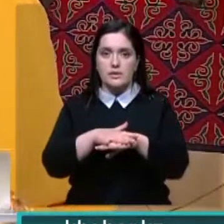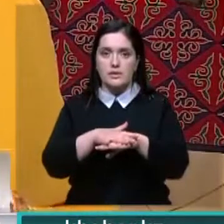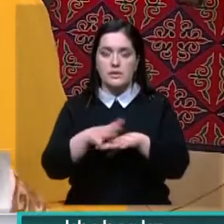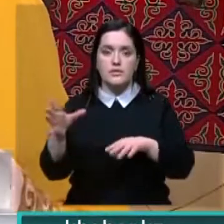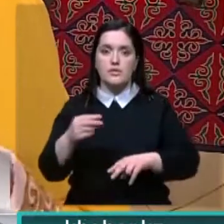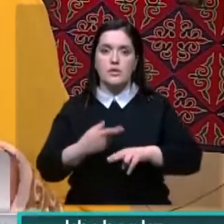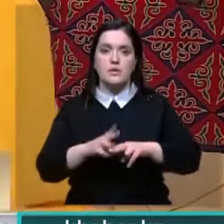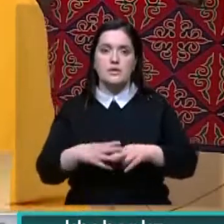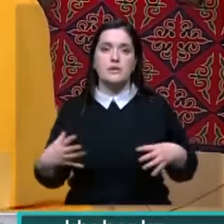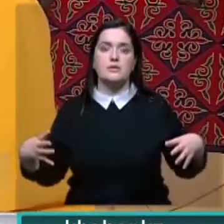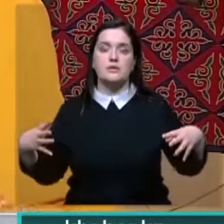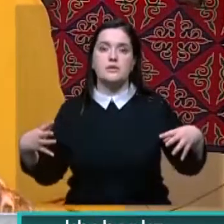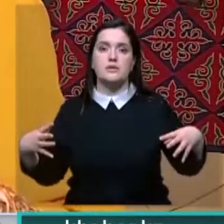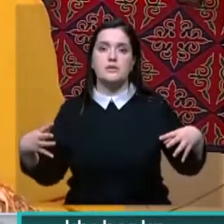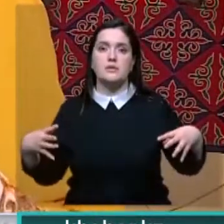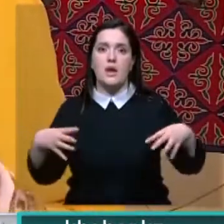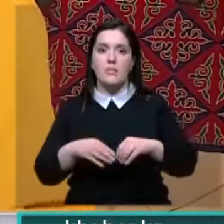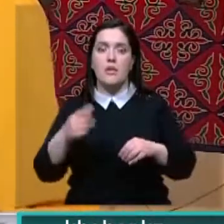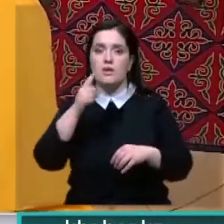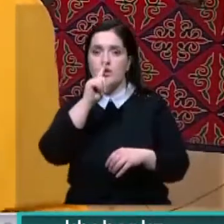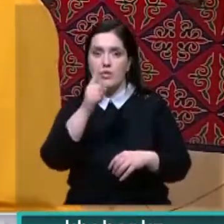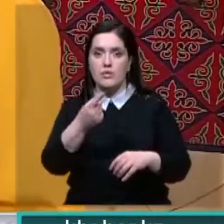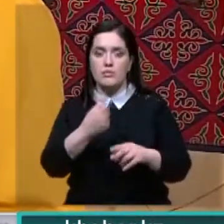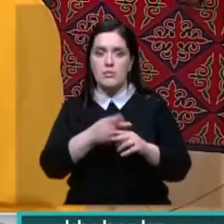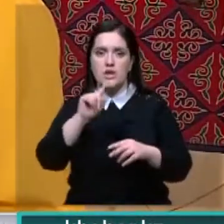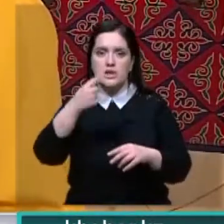все это совместить в один год, в эти полтора часа очень сложно.